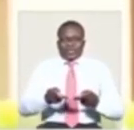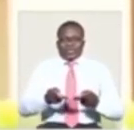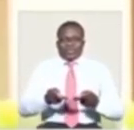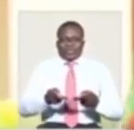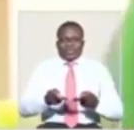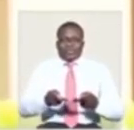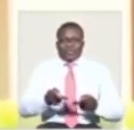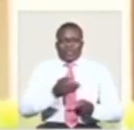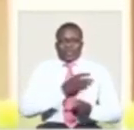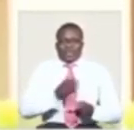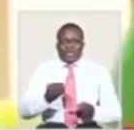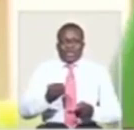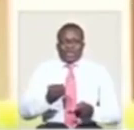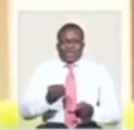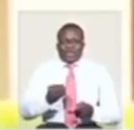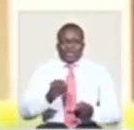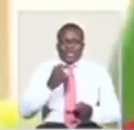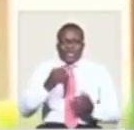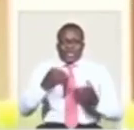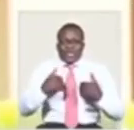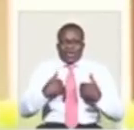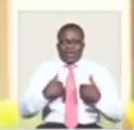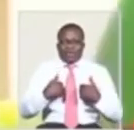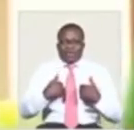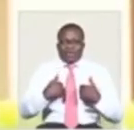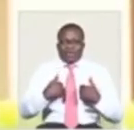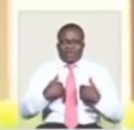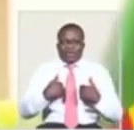qui existe déjà Rwanda, dans ces zones